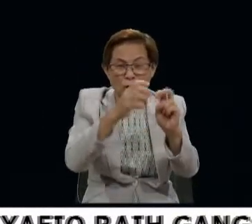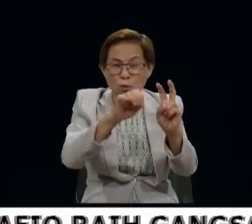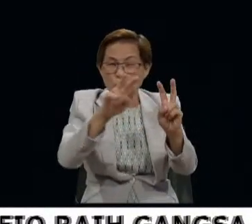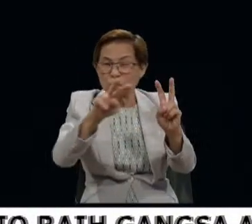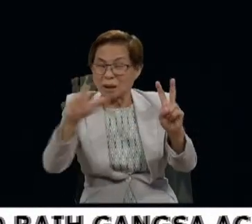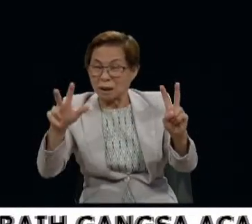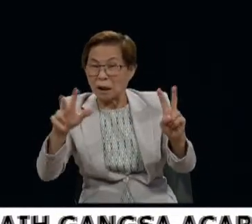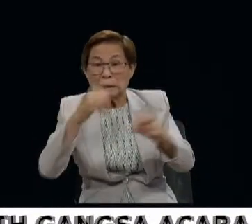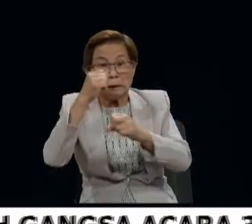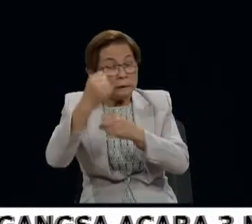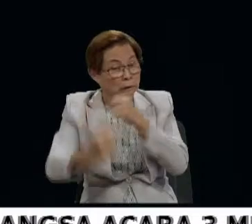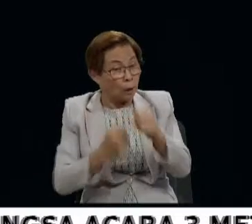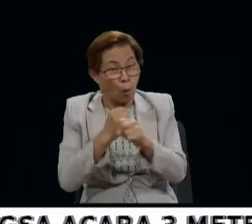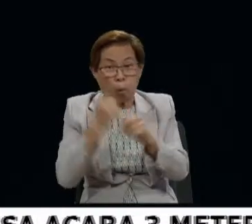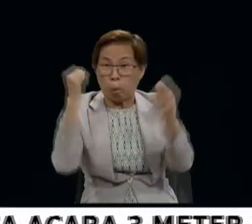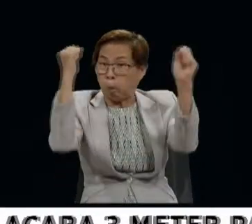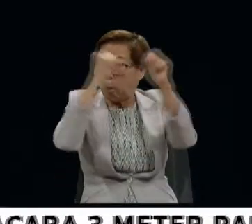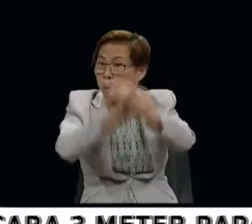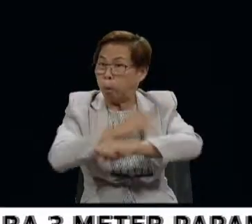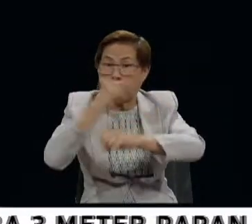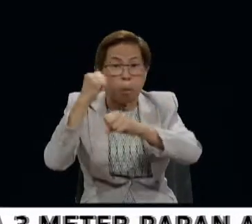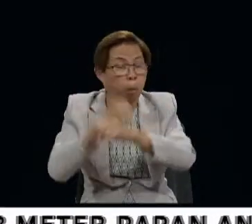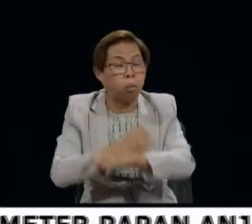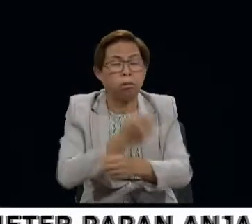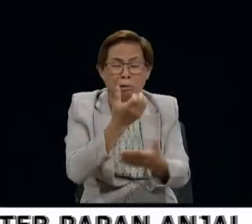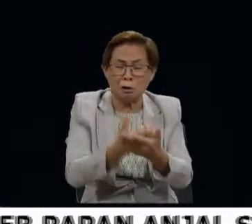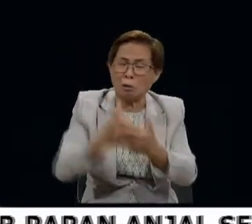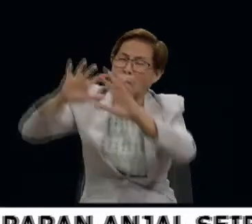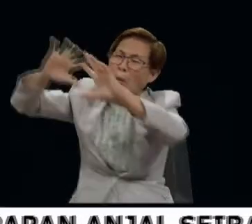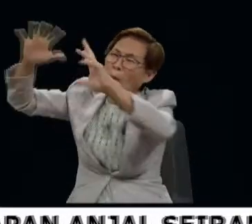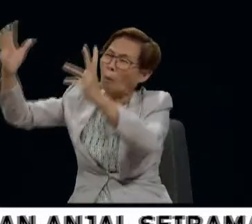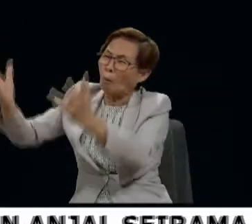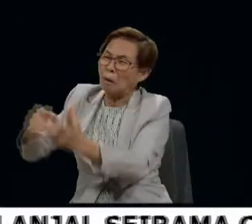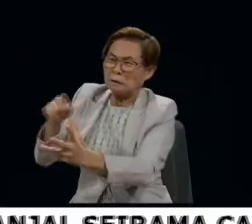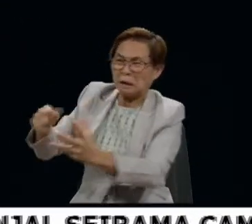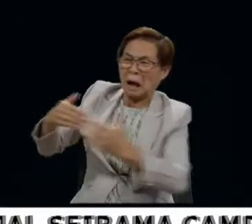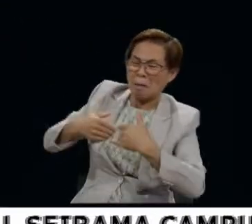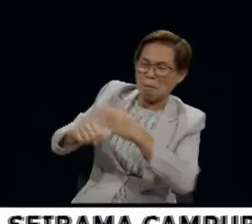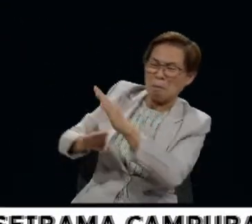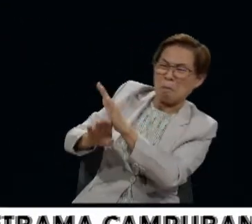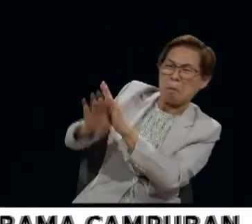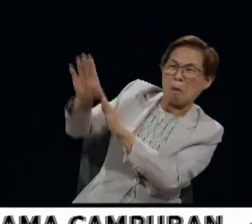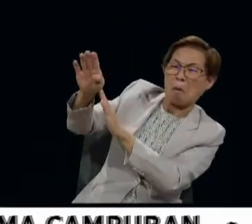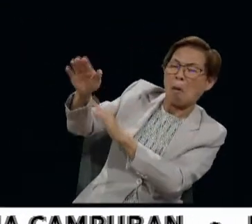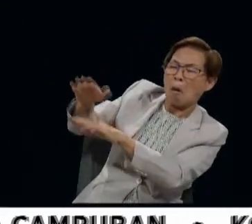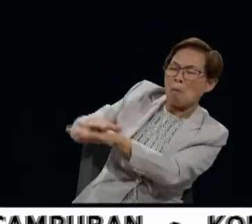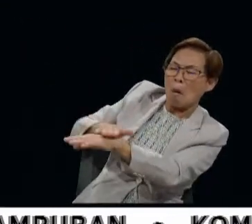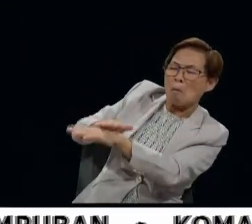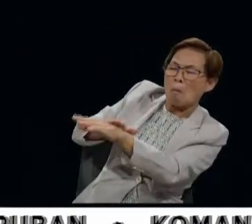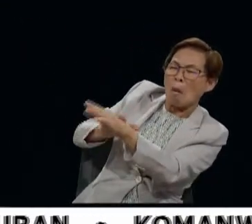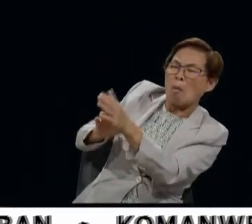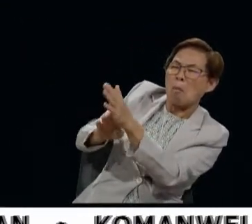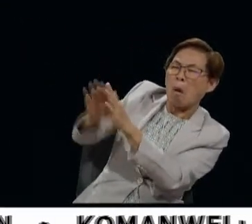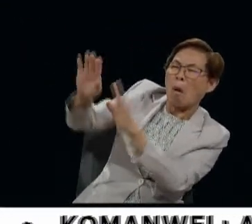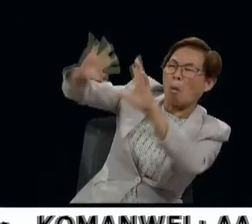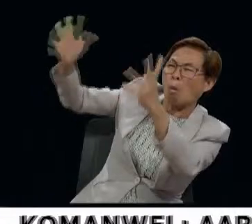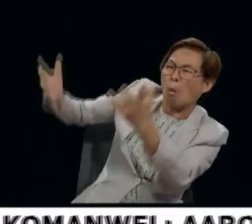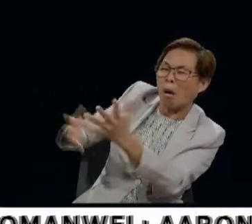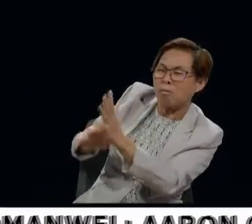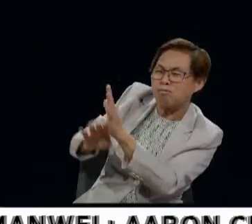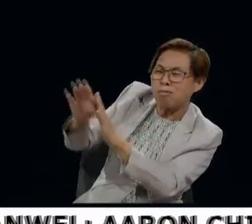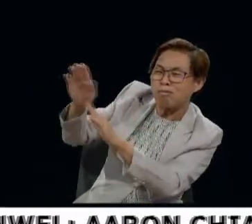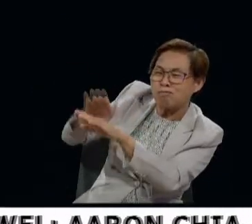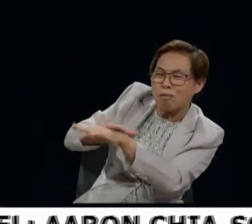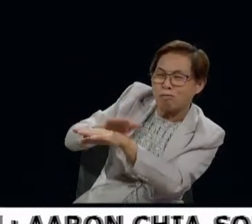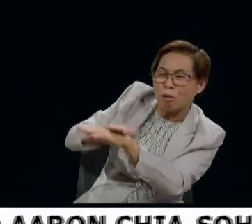merupakan tahun yang lebih mencabar dengan er ekonomi dunia dijangka mengalami pertumbuhan yang perlahan jadi Datuk Seri mengatakan